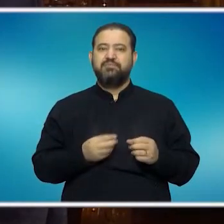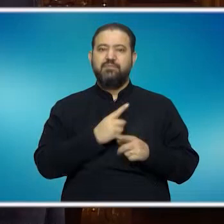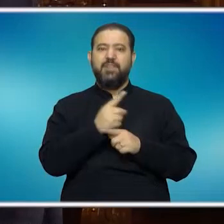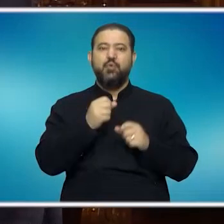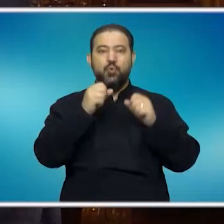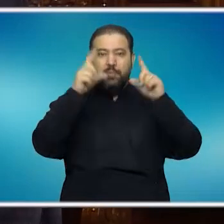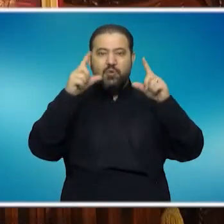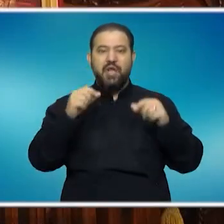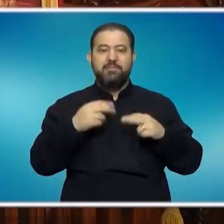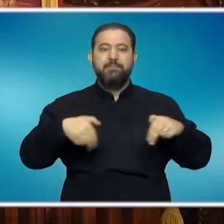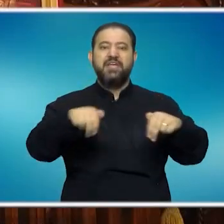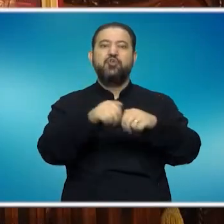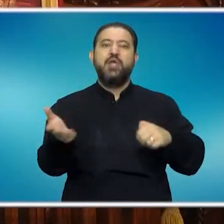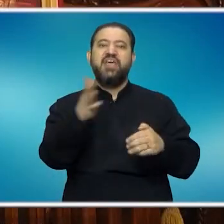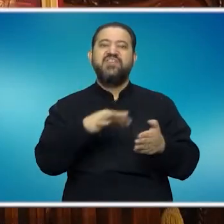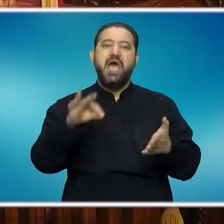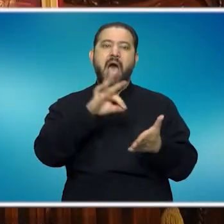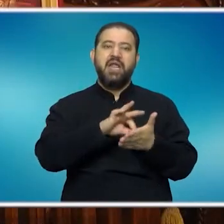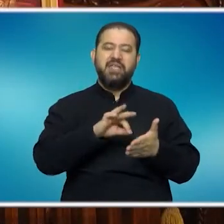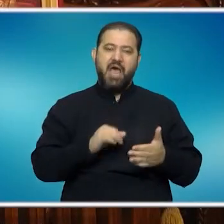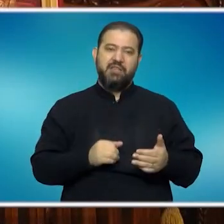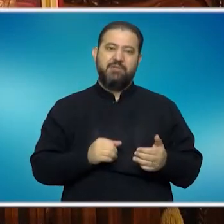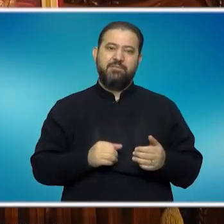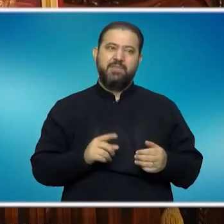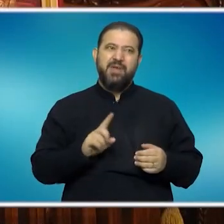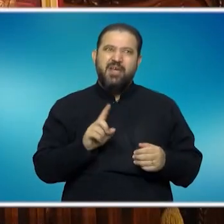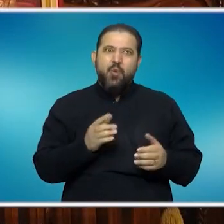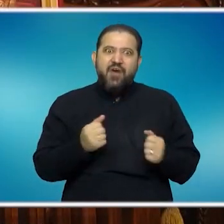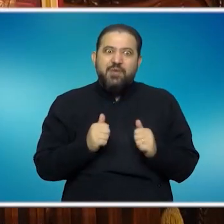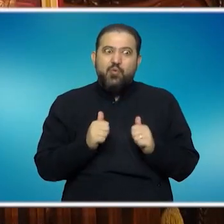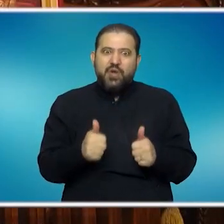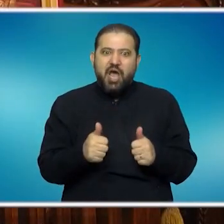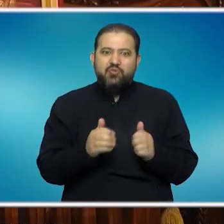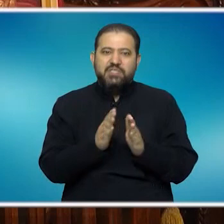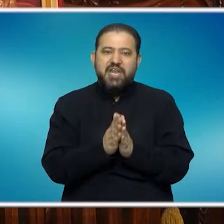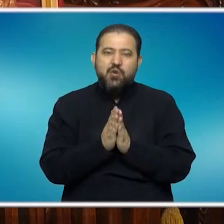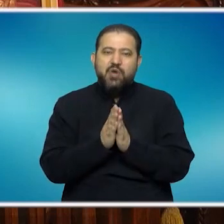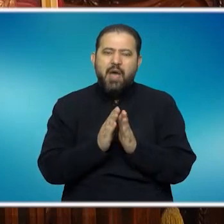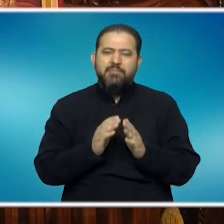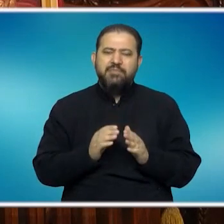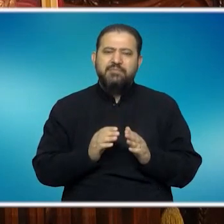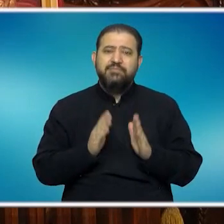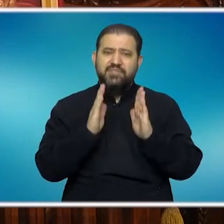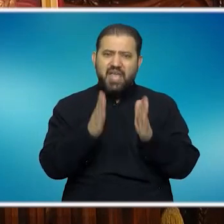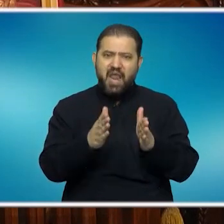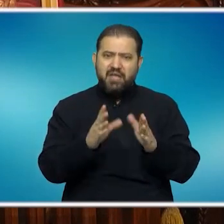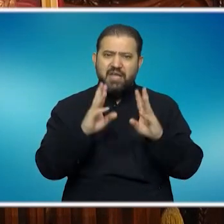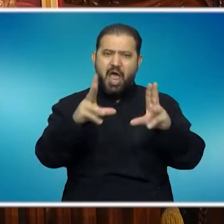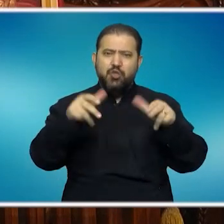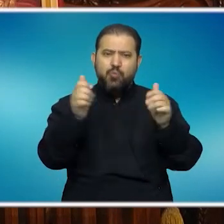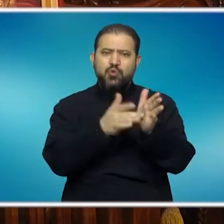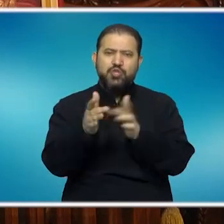din măreția lui Dumnezeu. Și noi, de fiecare dată, de câte ori, parcă nu avem îndrăzneala de a ne ruga direct Mântuitorului